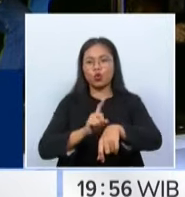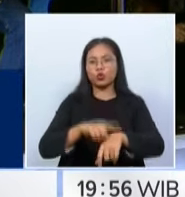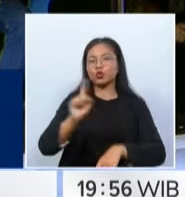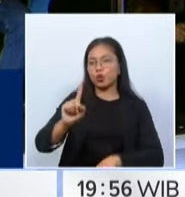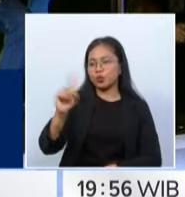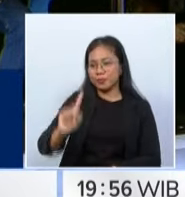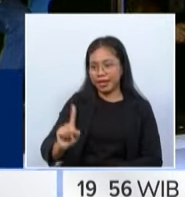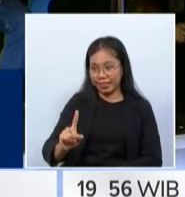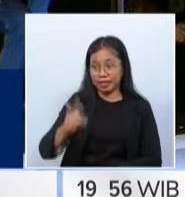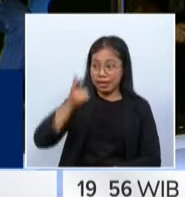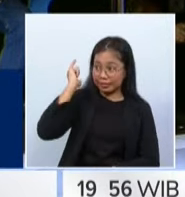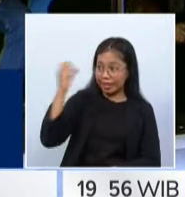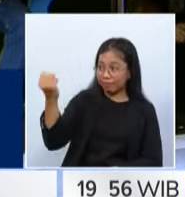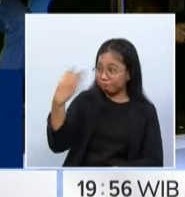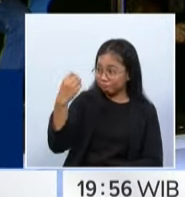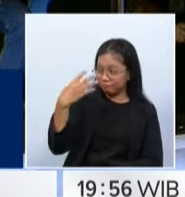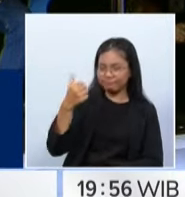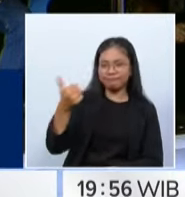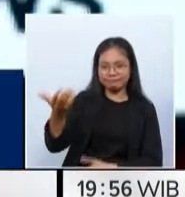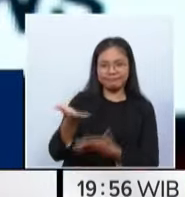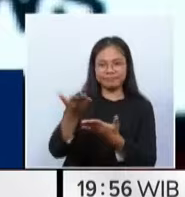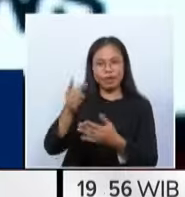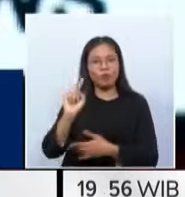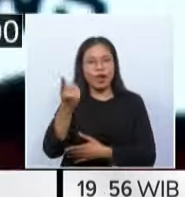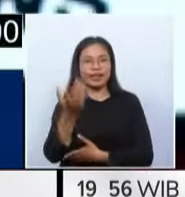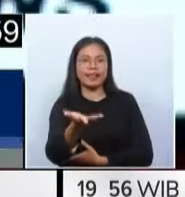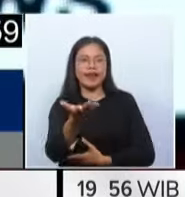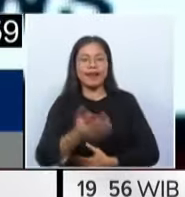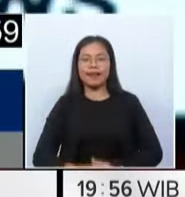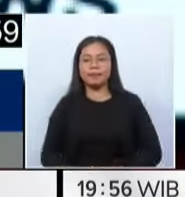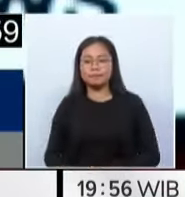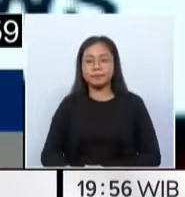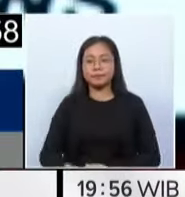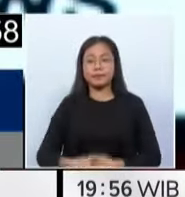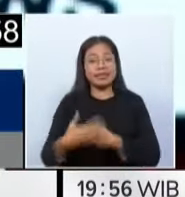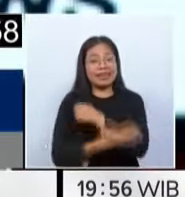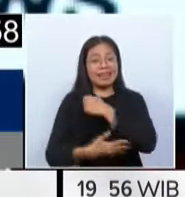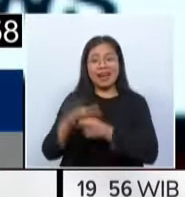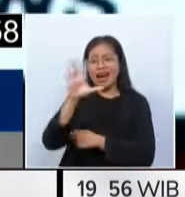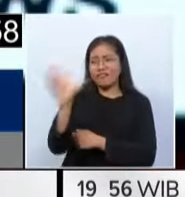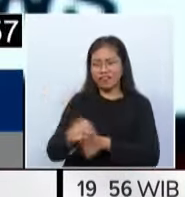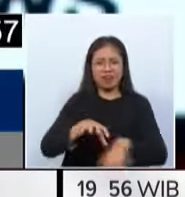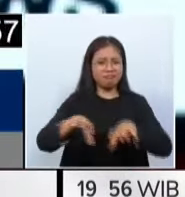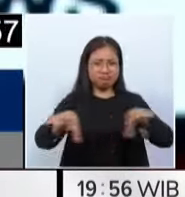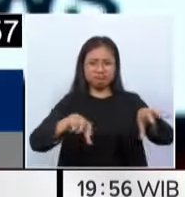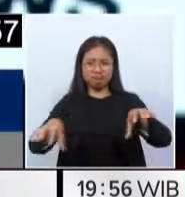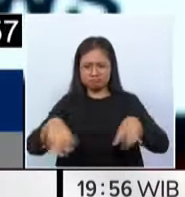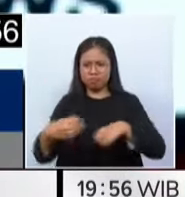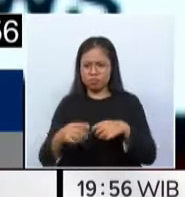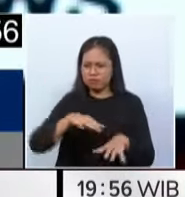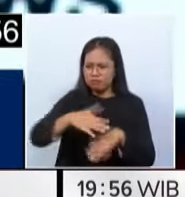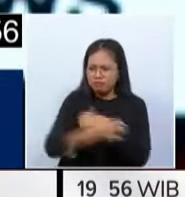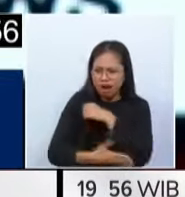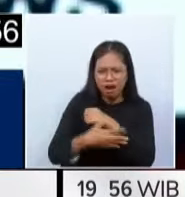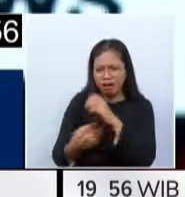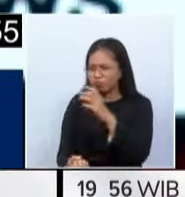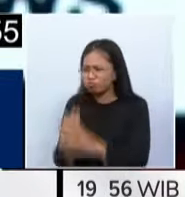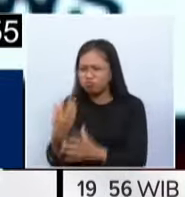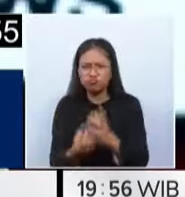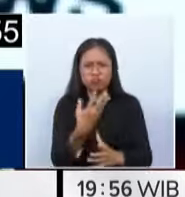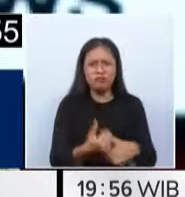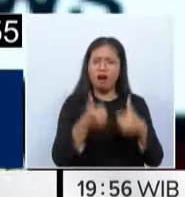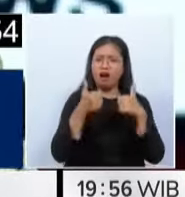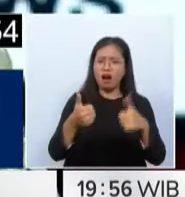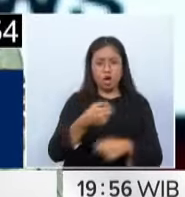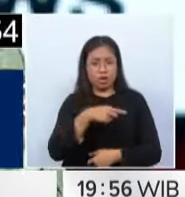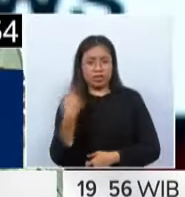saat Bapak berbicara Kamil Tanak Ganjar selatan-selatan kita punya potensi yang hebat kita punya sumber daya